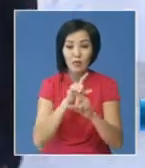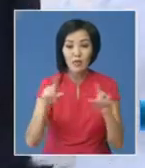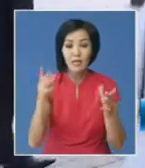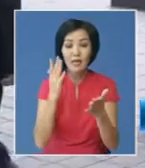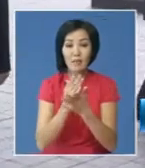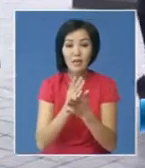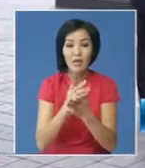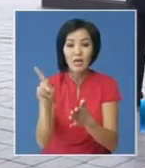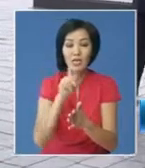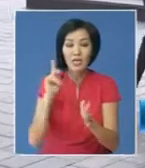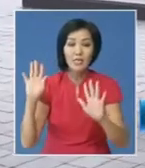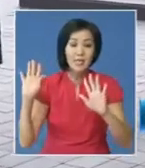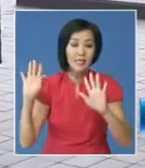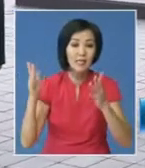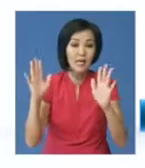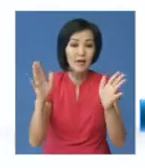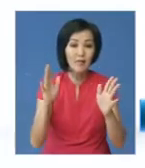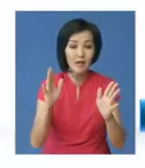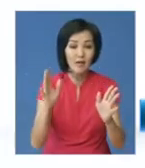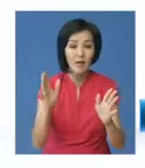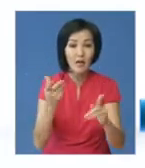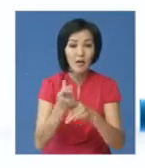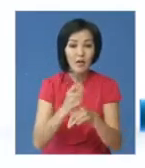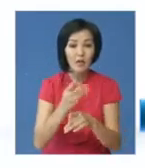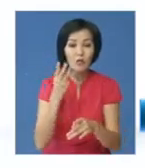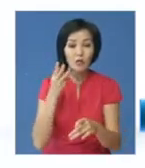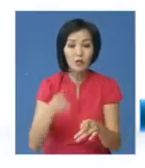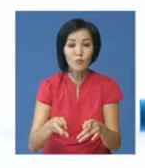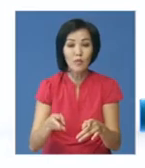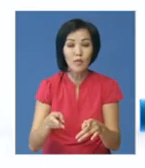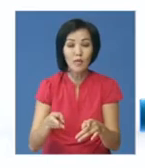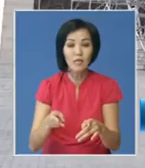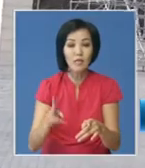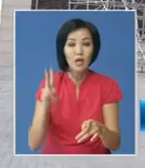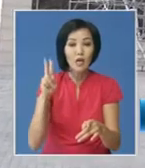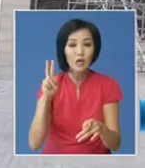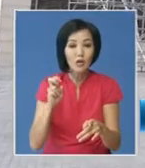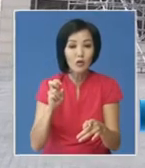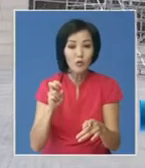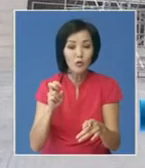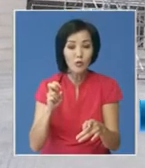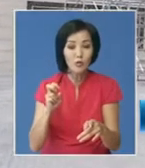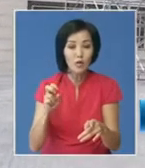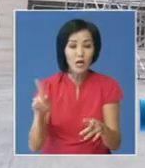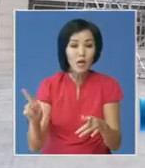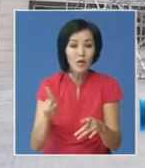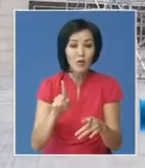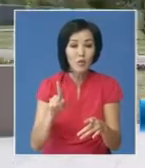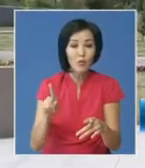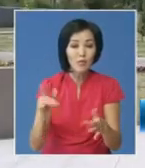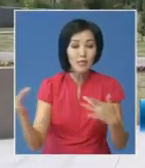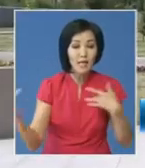Бірі саябақ. Алып туы, үлкен алаңы, 3200 орындығы бар жазғы амфитеатры. Жас ақындар бас қосар,